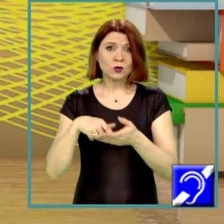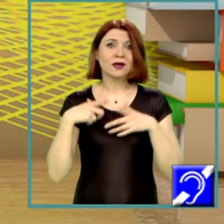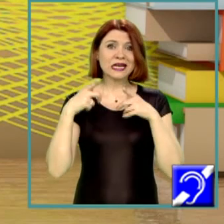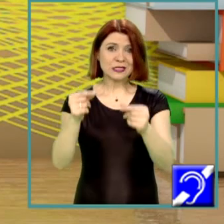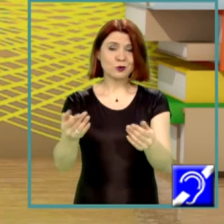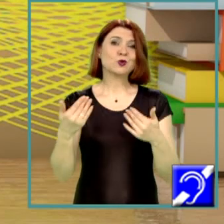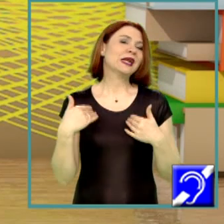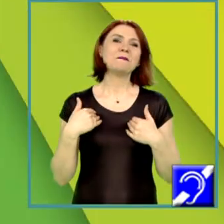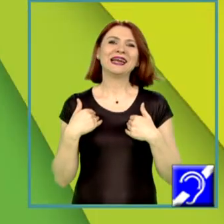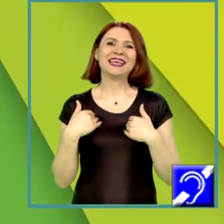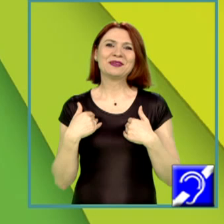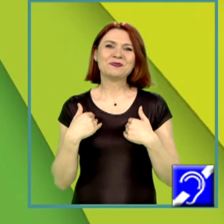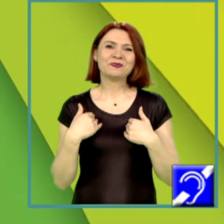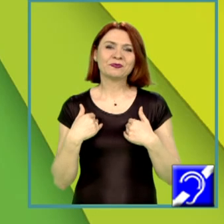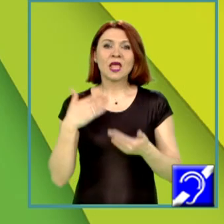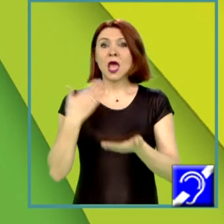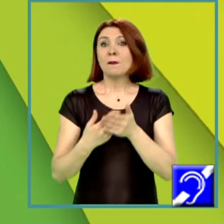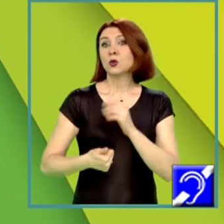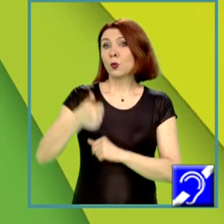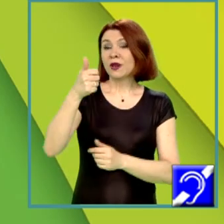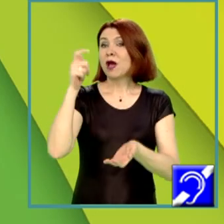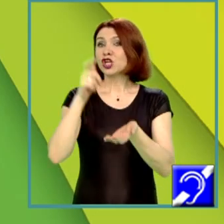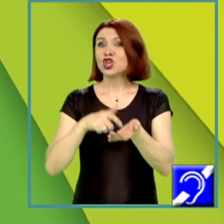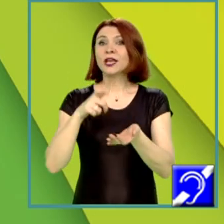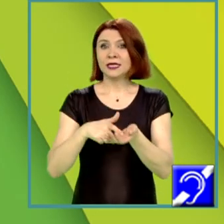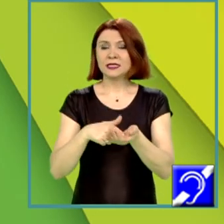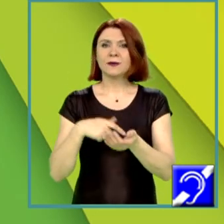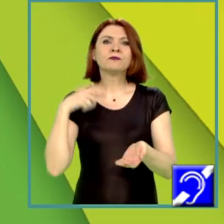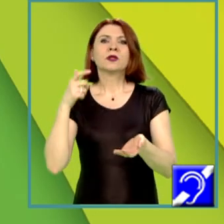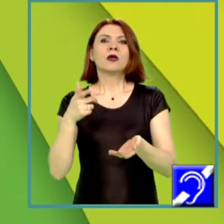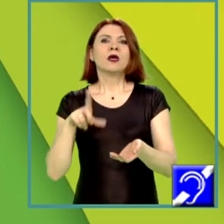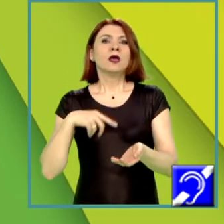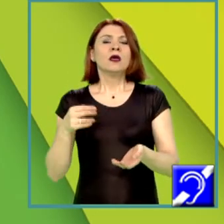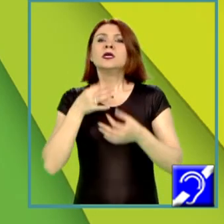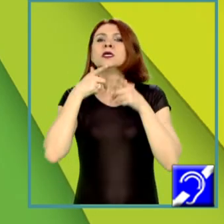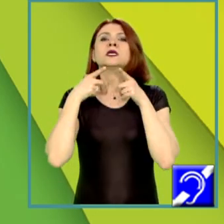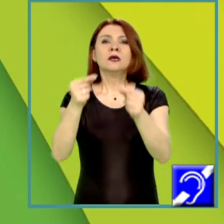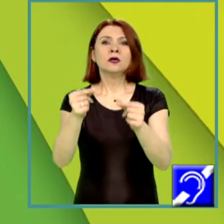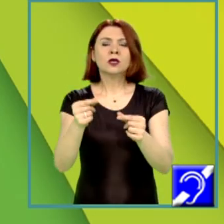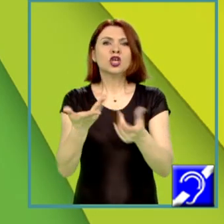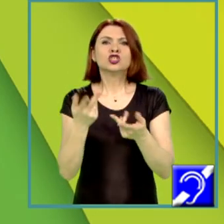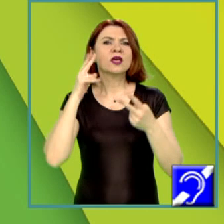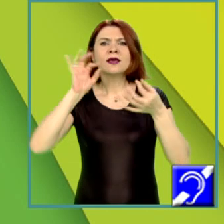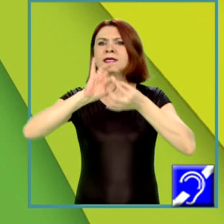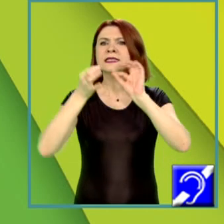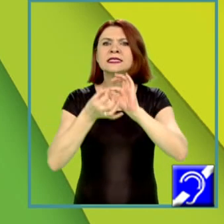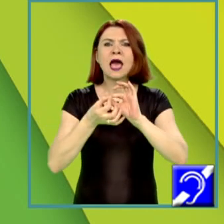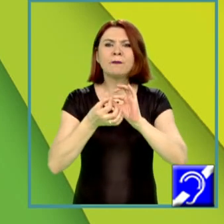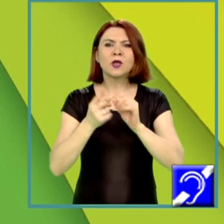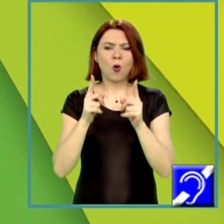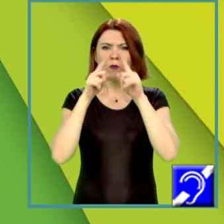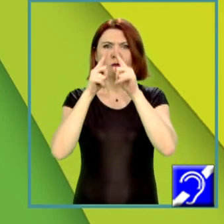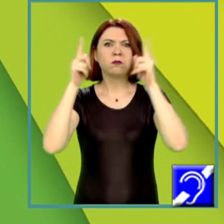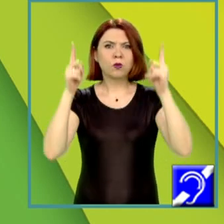în răspunsurile mele pentru prima cerință mi se cere să indicăm sensul din text al unei